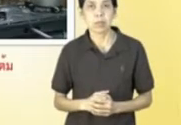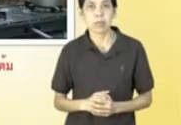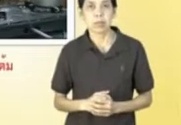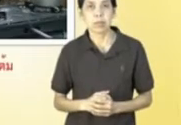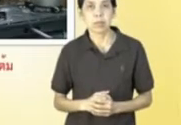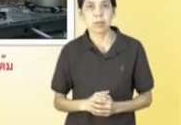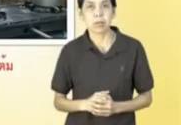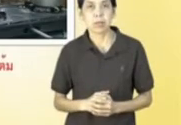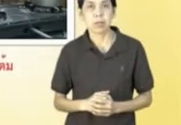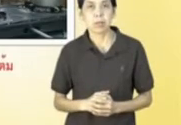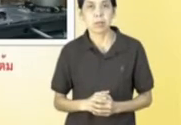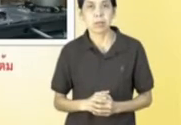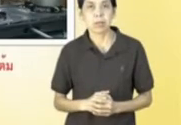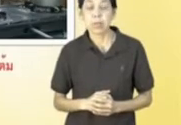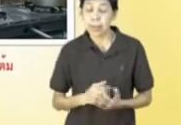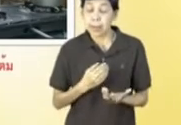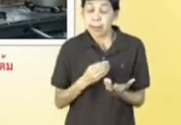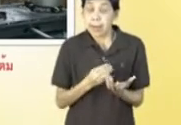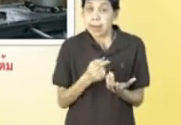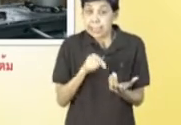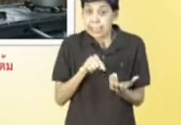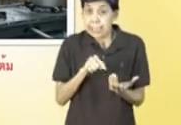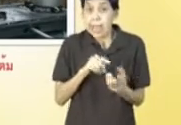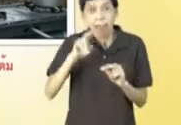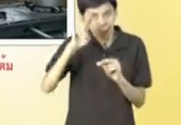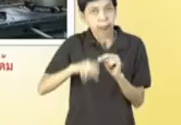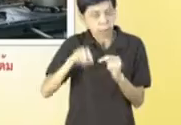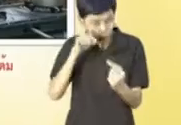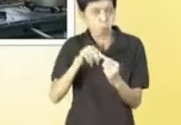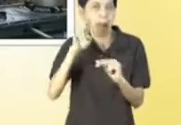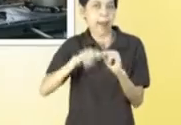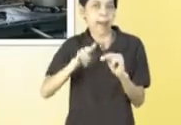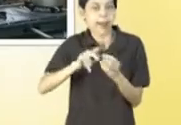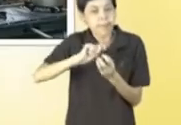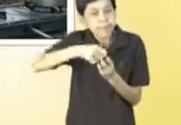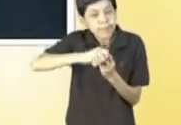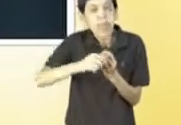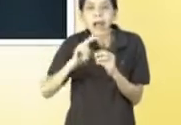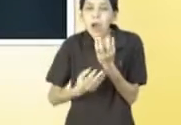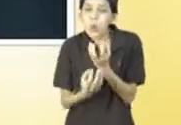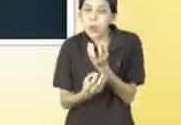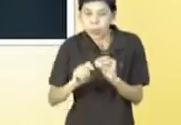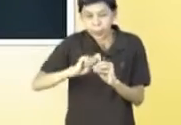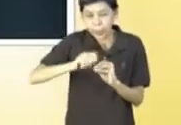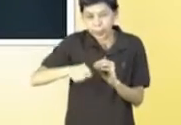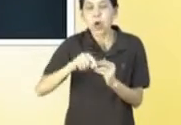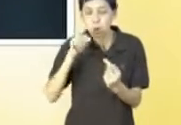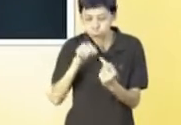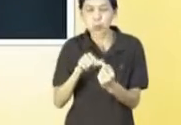ที่หน้าแกงมากที่สุดก็คือไข่ต้มนะฮะไข่ต้ม อย่างมาตูมหน่อยนะคะ ครับผ